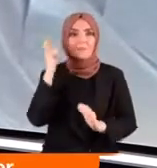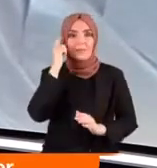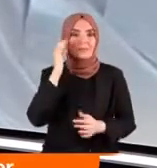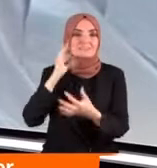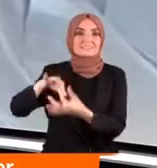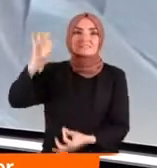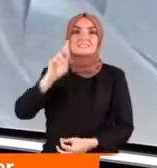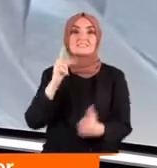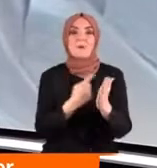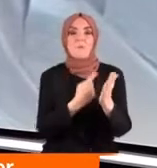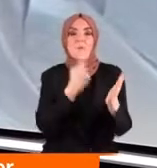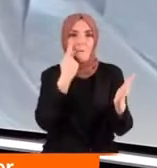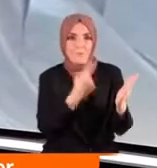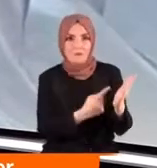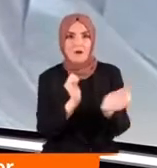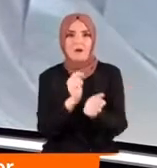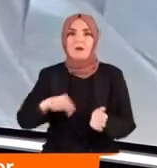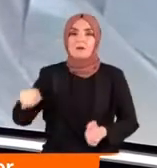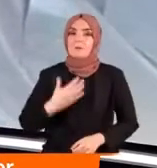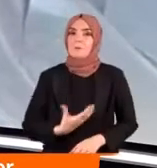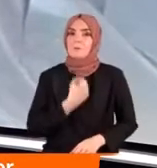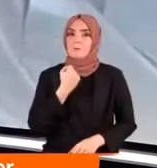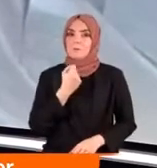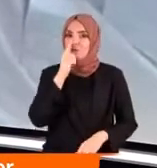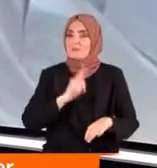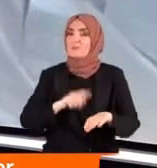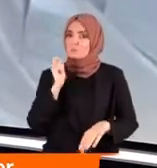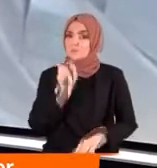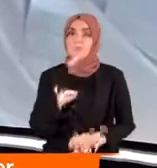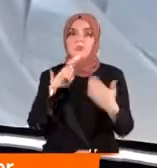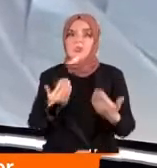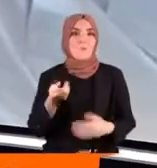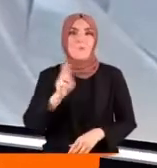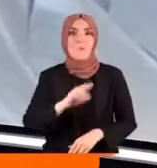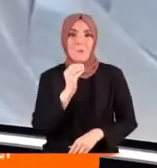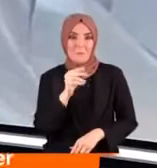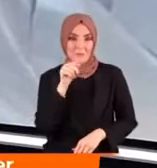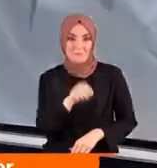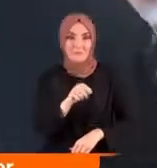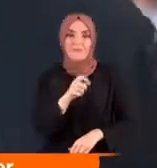raporda inanılması güç ama ölen bebek kusurlu bulundu.